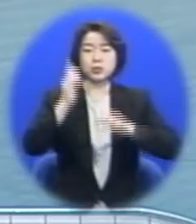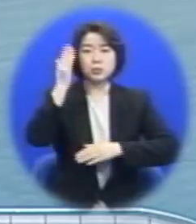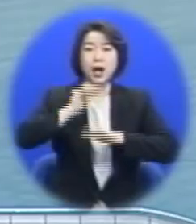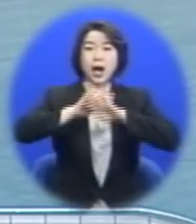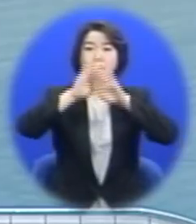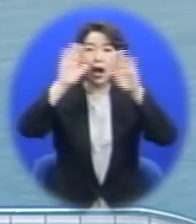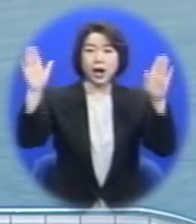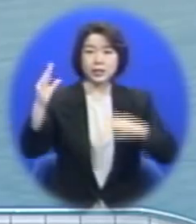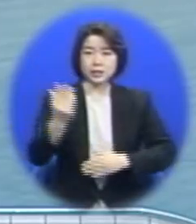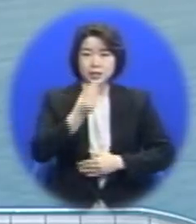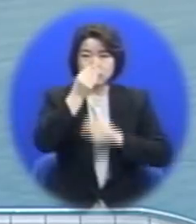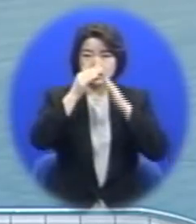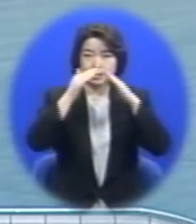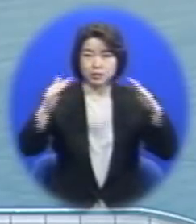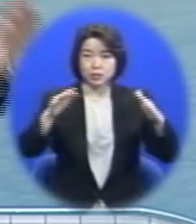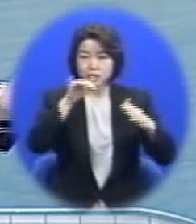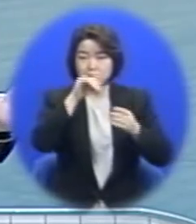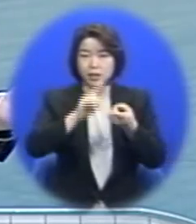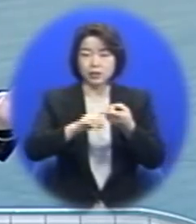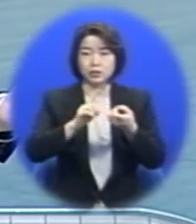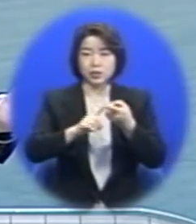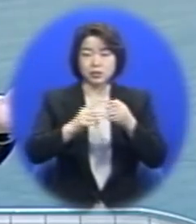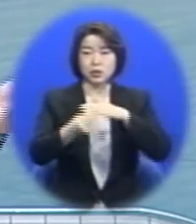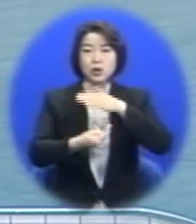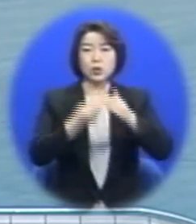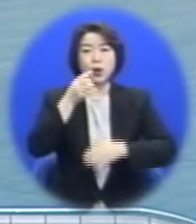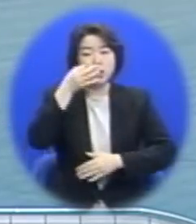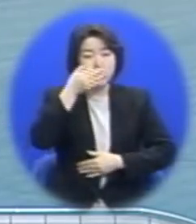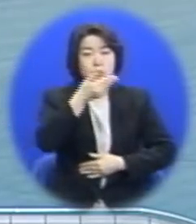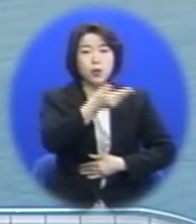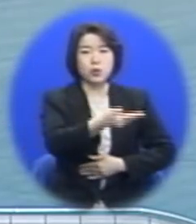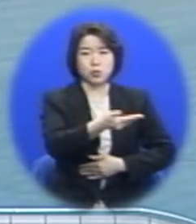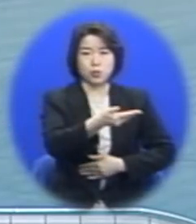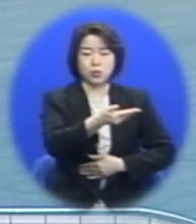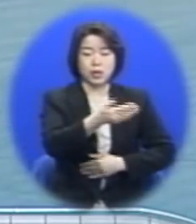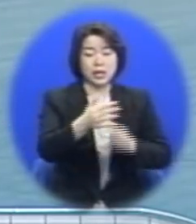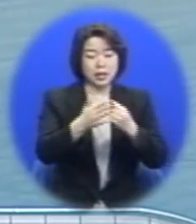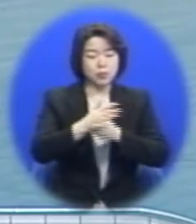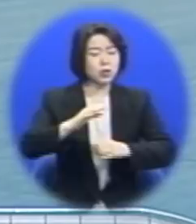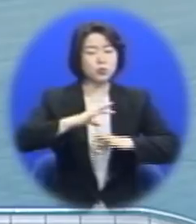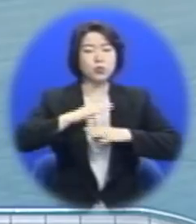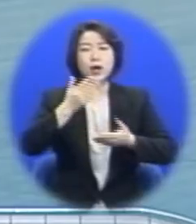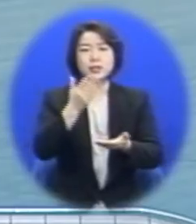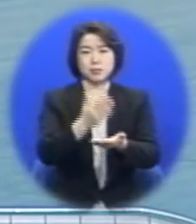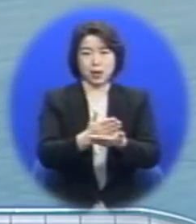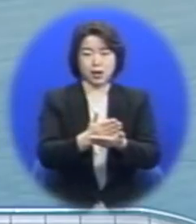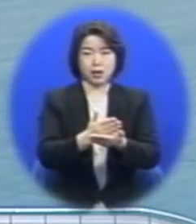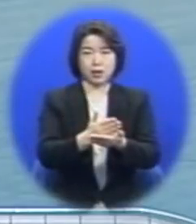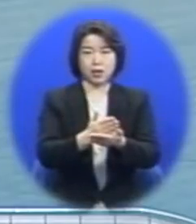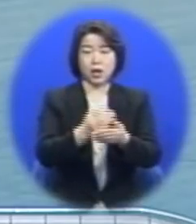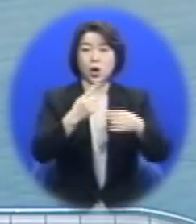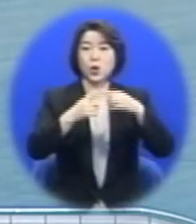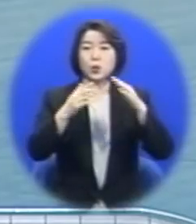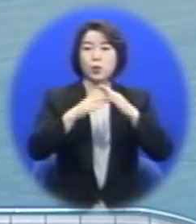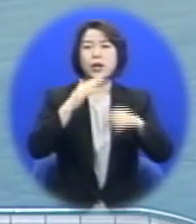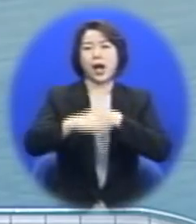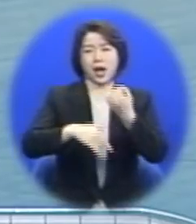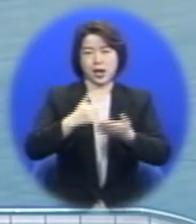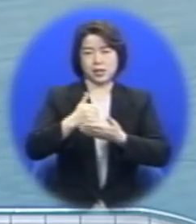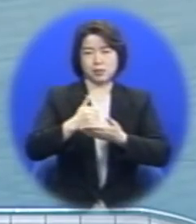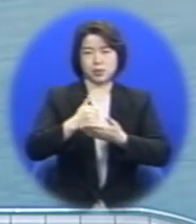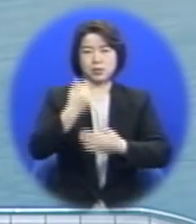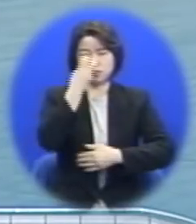이미 있다는 사실을 요한에게 보여주므로 두려워하지 말라는 것입니다. 교회는 하나님이 지키시는